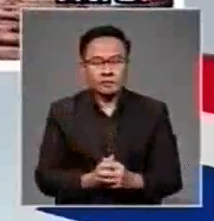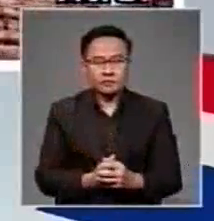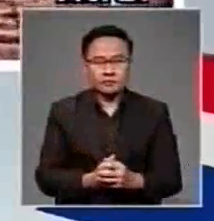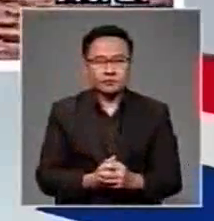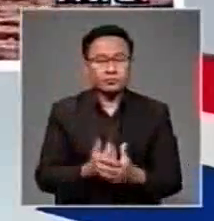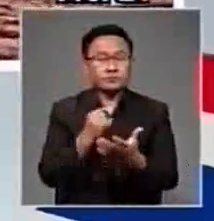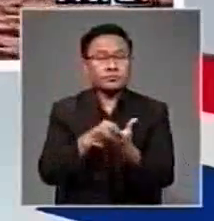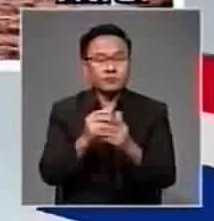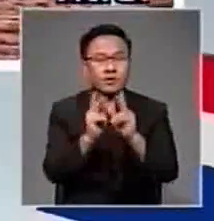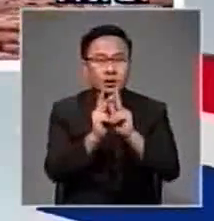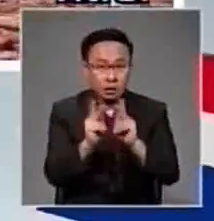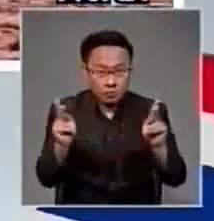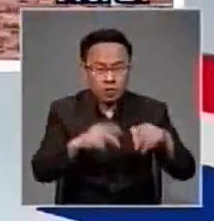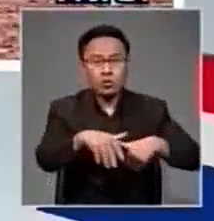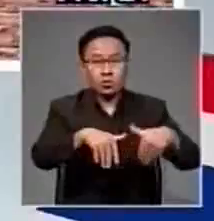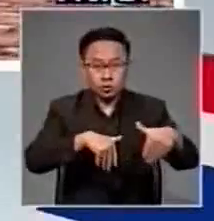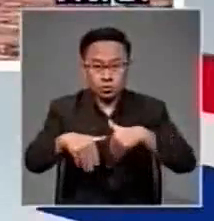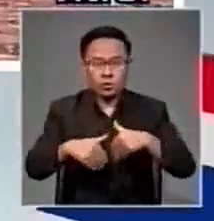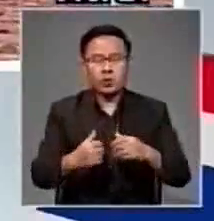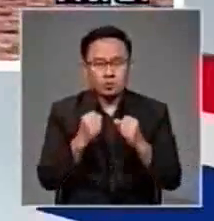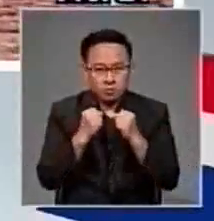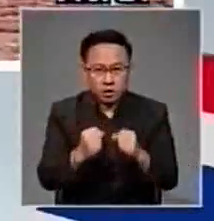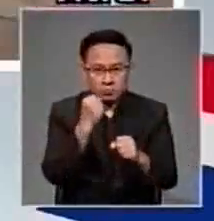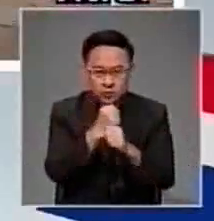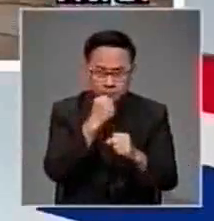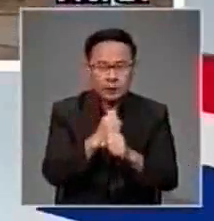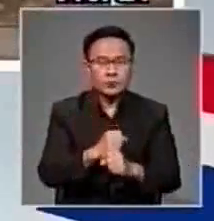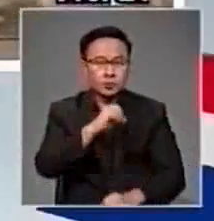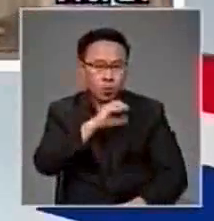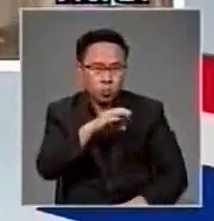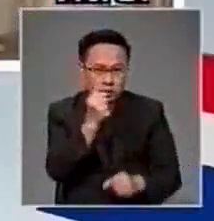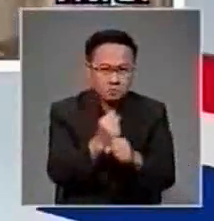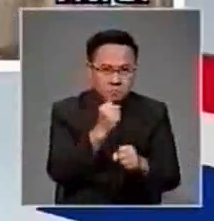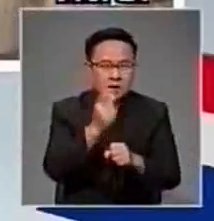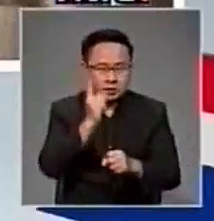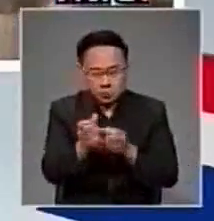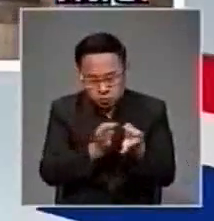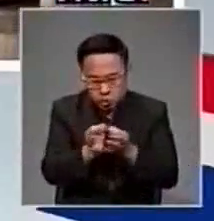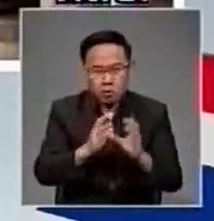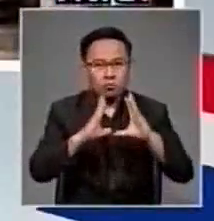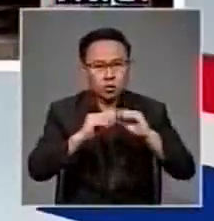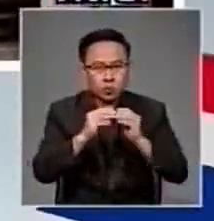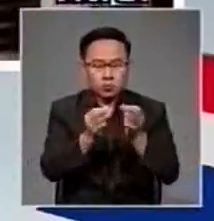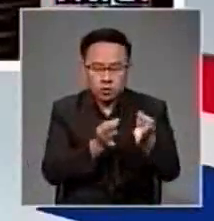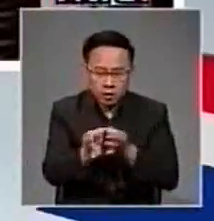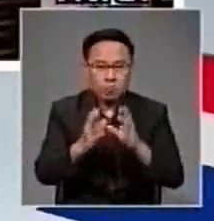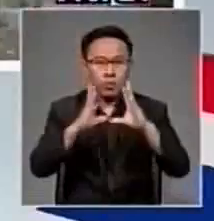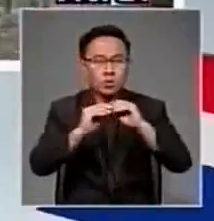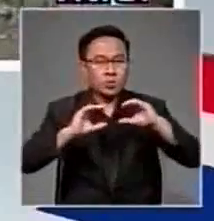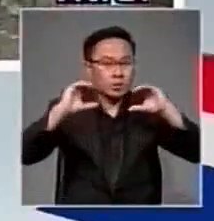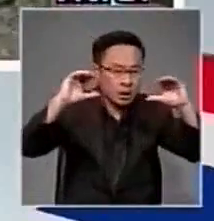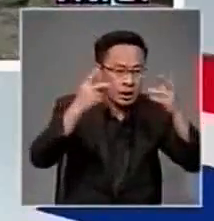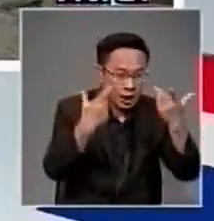านและอย่างหนึ่งพูดง่ายๆคือคณะกรรมการนะครับต้องดำเนินงานต้องทำงานกันอย่